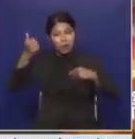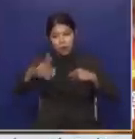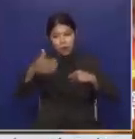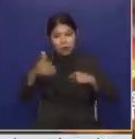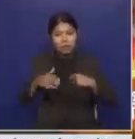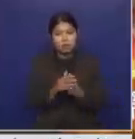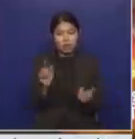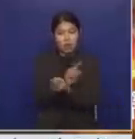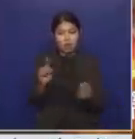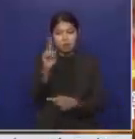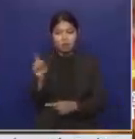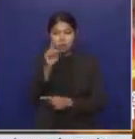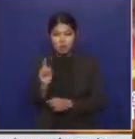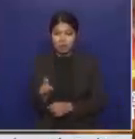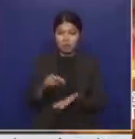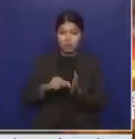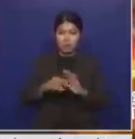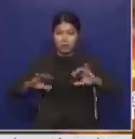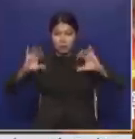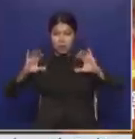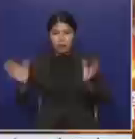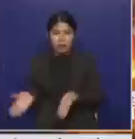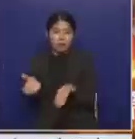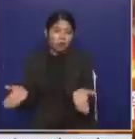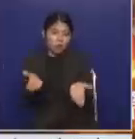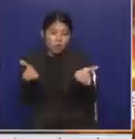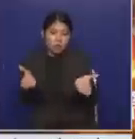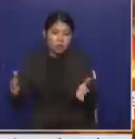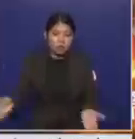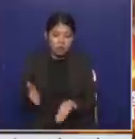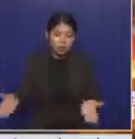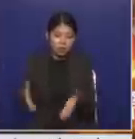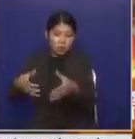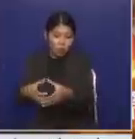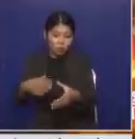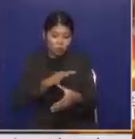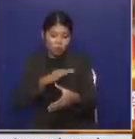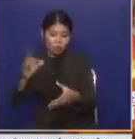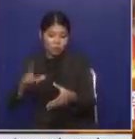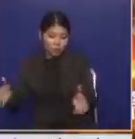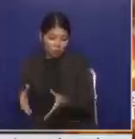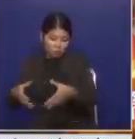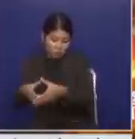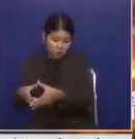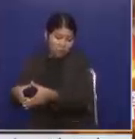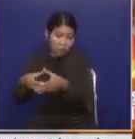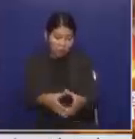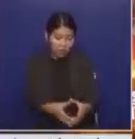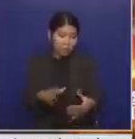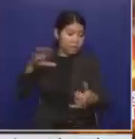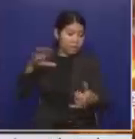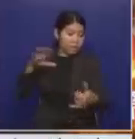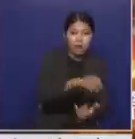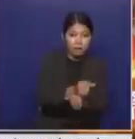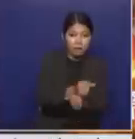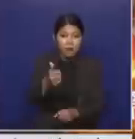ตั้งข้อสังเกตวันนี้เป็นสัญญาณที่รัฐบาลกำลังให้ท้ายให้ประชาชนกลุ่มหนึ่งสามารถเข้าไปทำร้ายประชาชนอีก